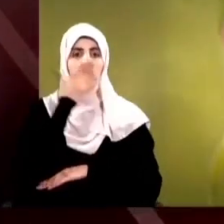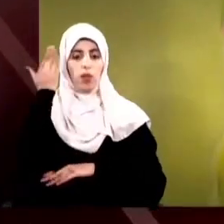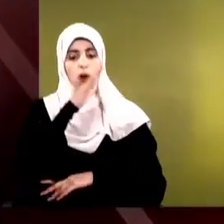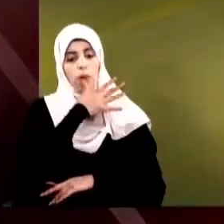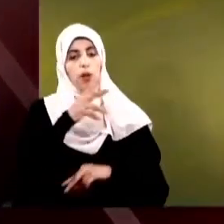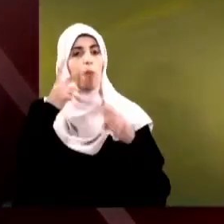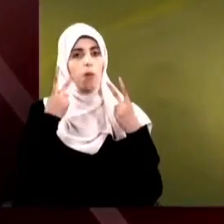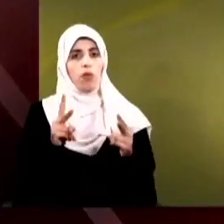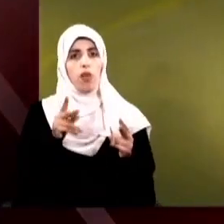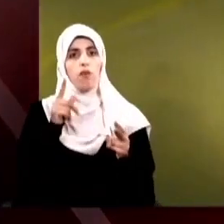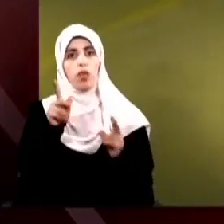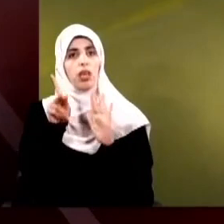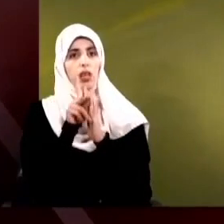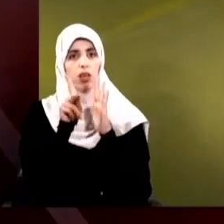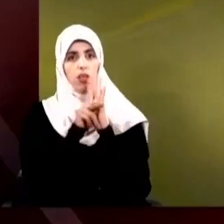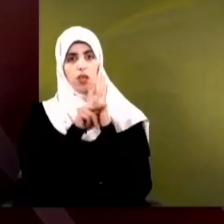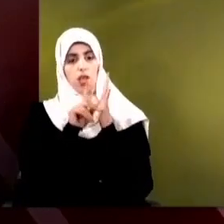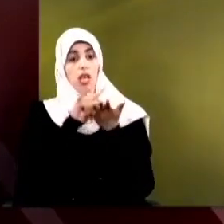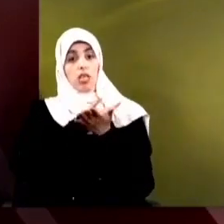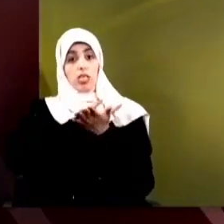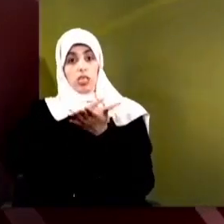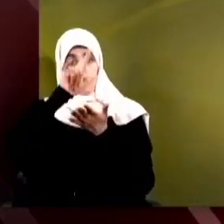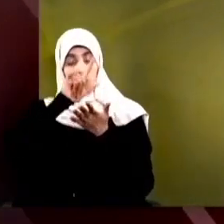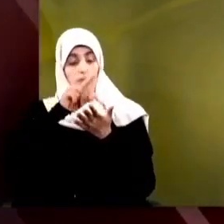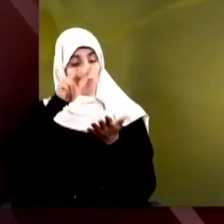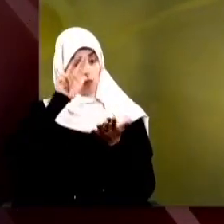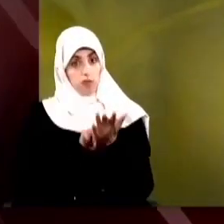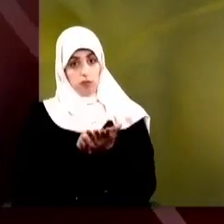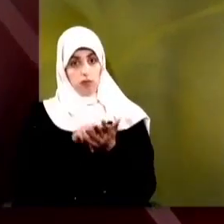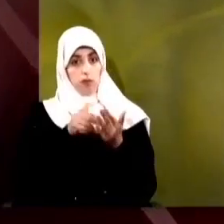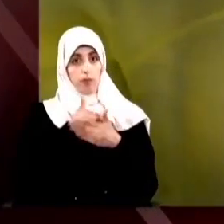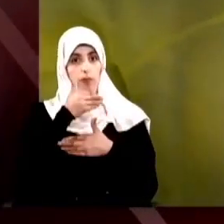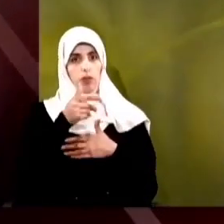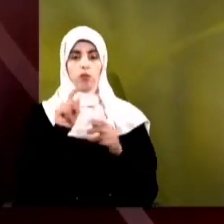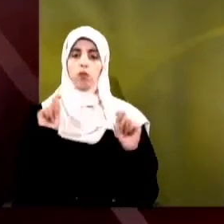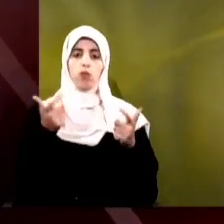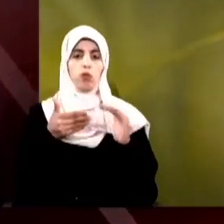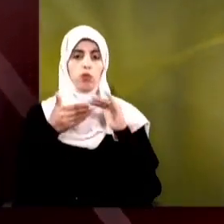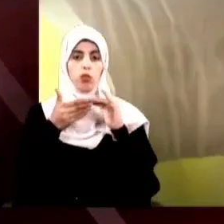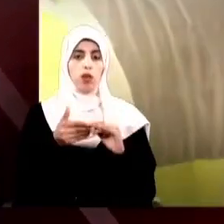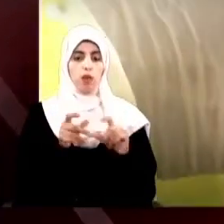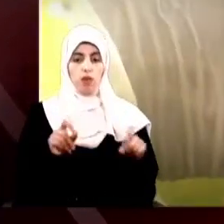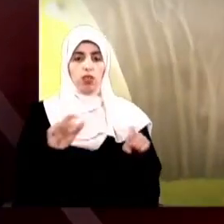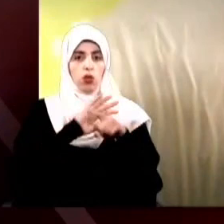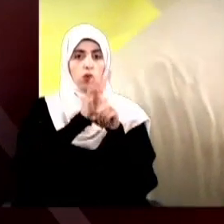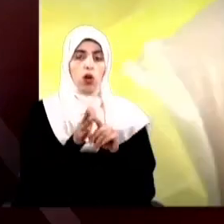البرية كان في نظام وإجراءات السفر التي تم اعتمدتها السلطنة ساعدت كثير في الحد من